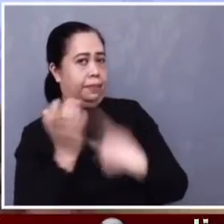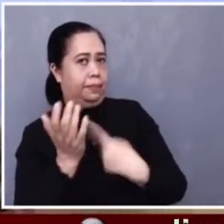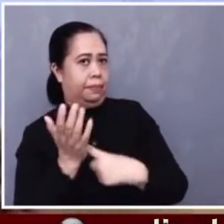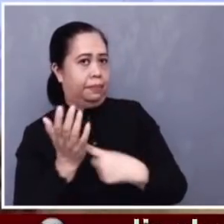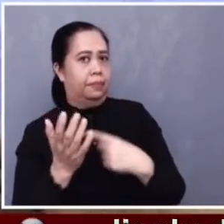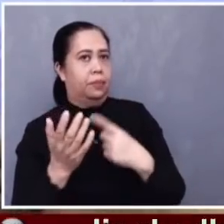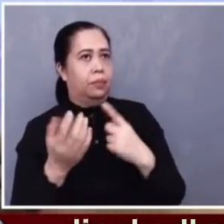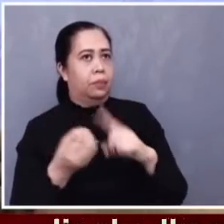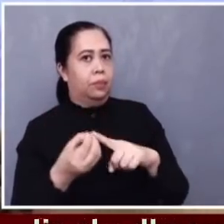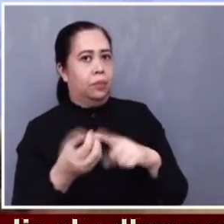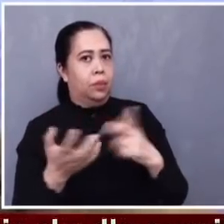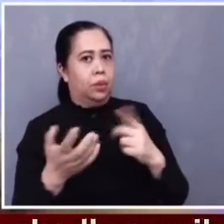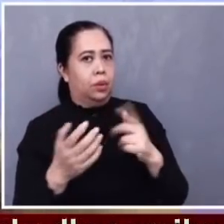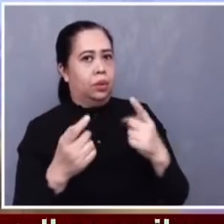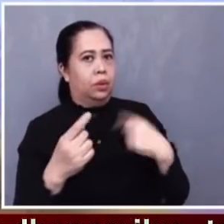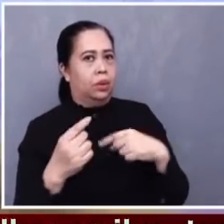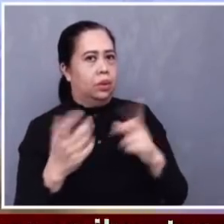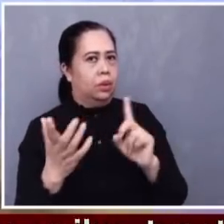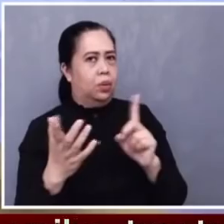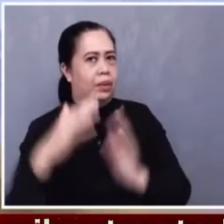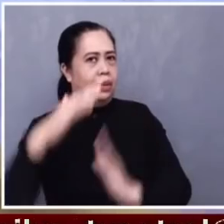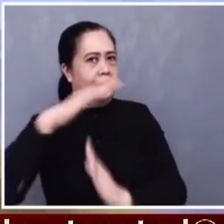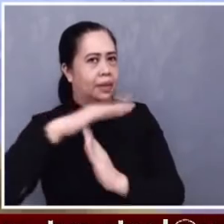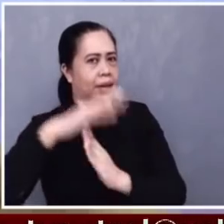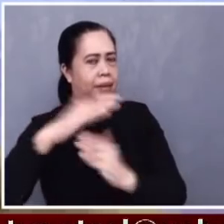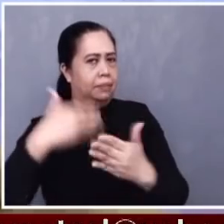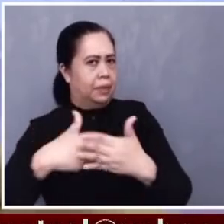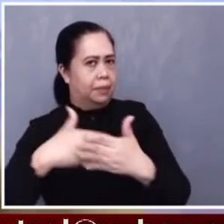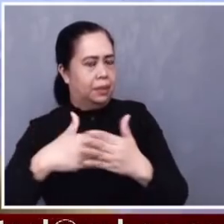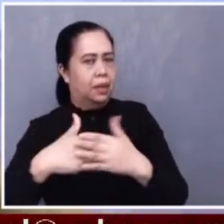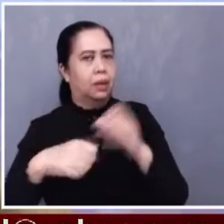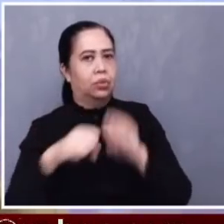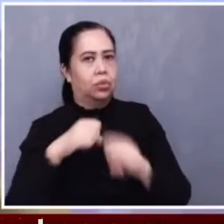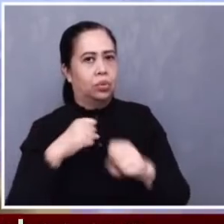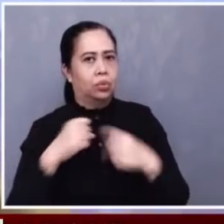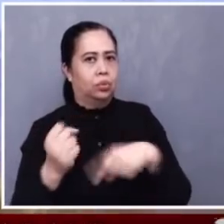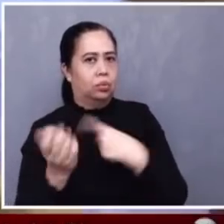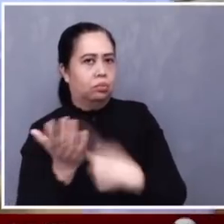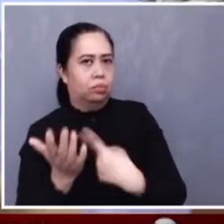Pinag-usapan lang yung papunta na yung deadline. So, pinag-usapan yung mga